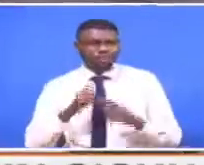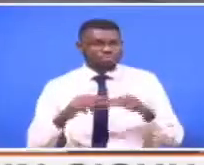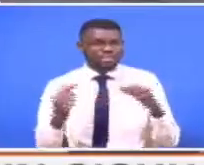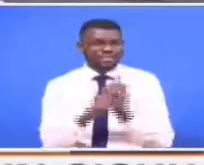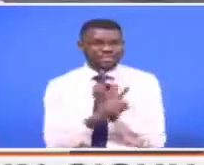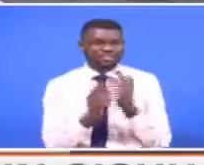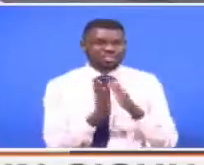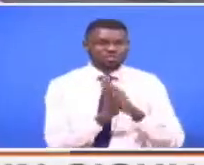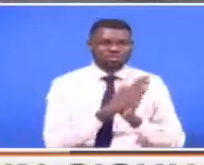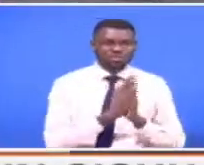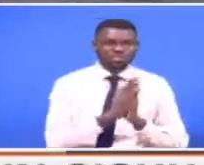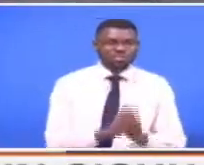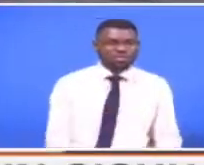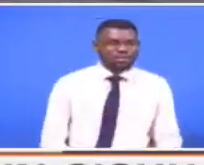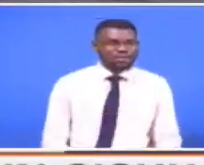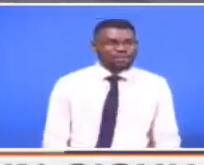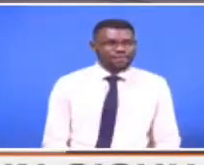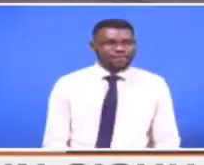There are